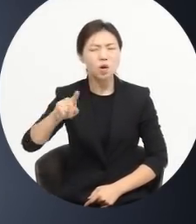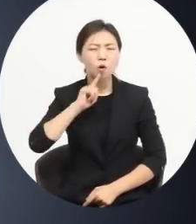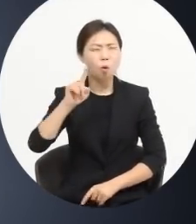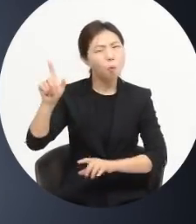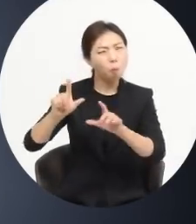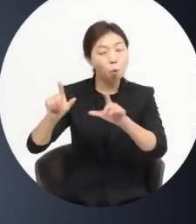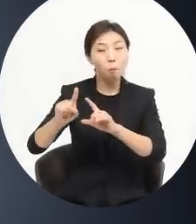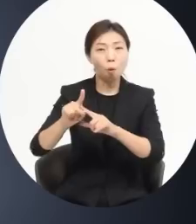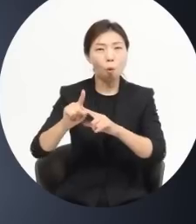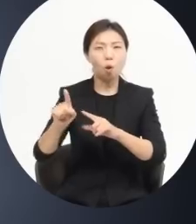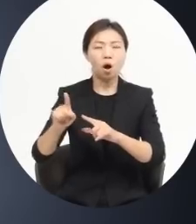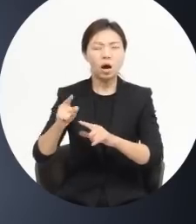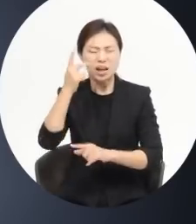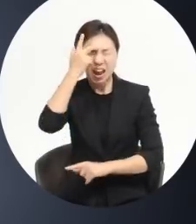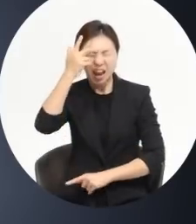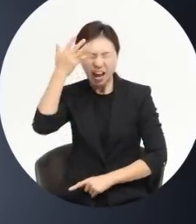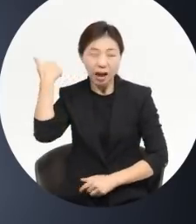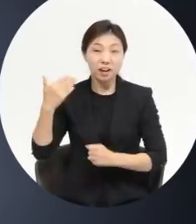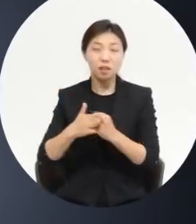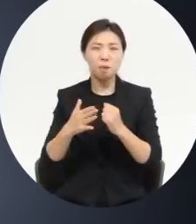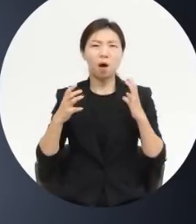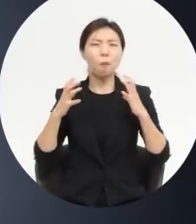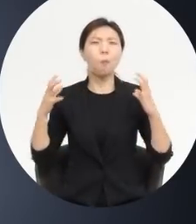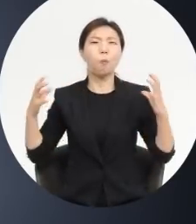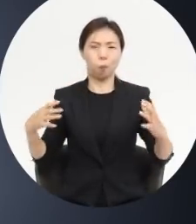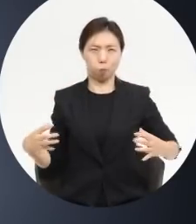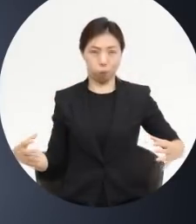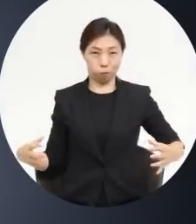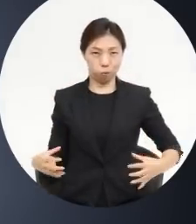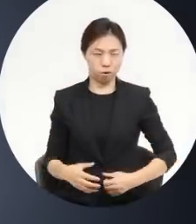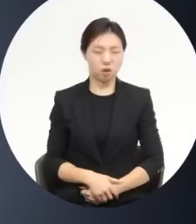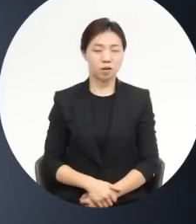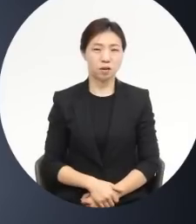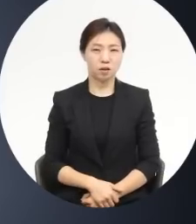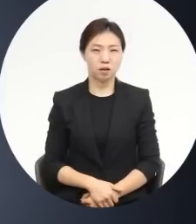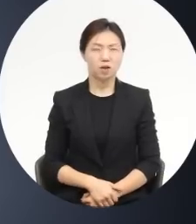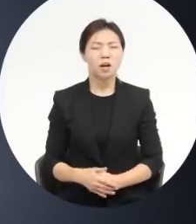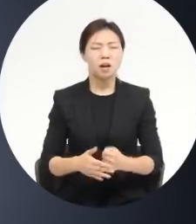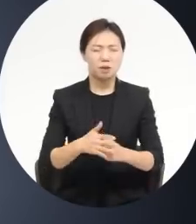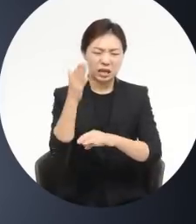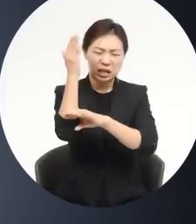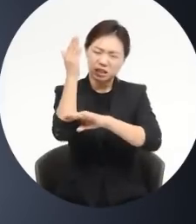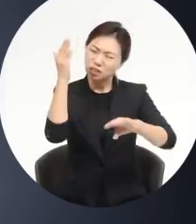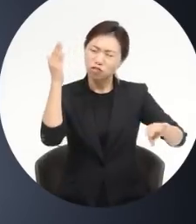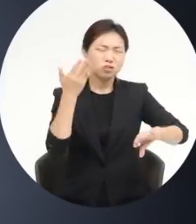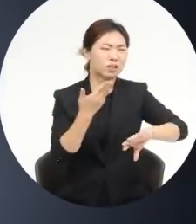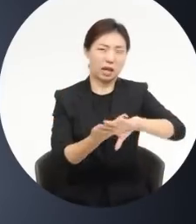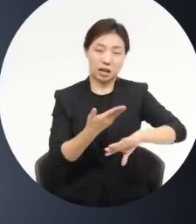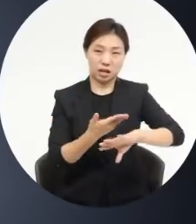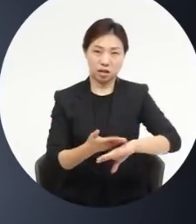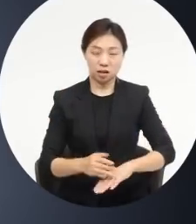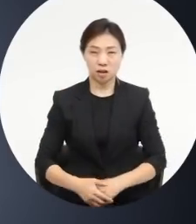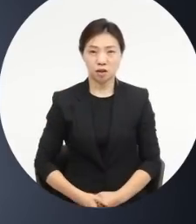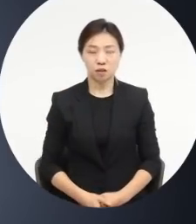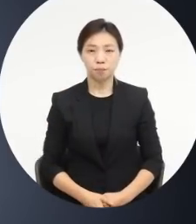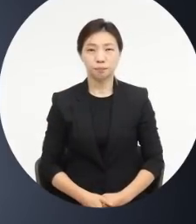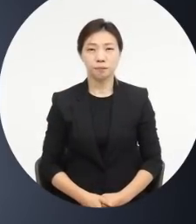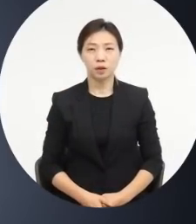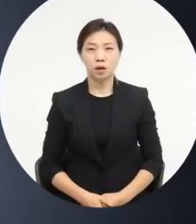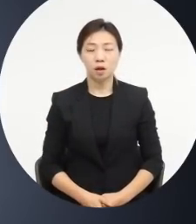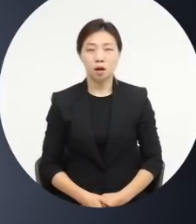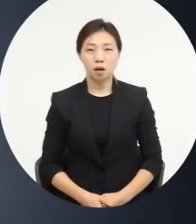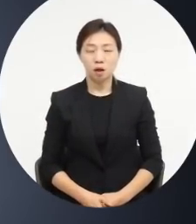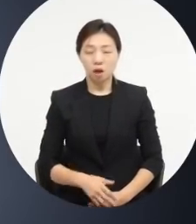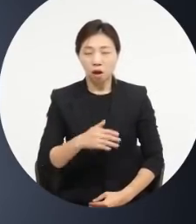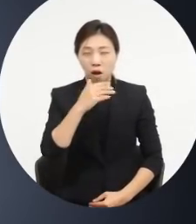좀 통통하다는 인식입니다. 아시겠어요? 그러니까 이건 기준이 다르다 이 얘기예요.